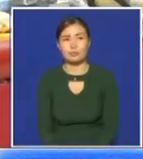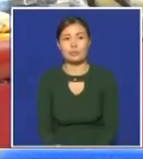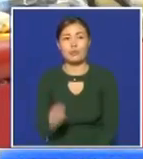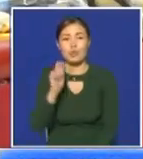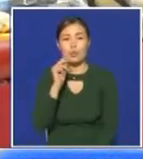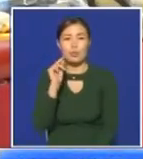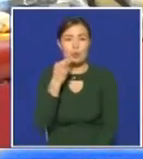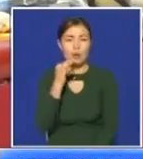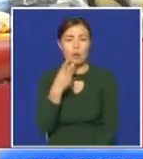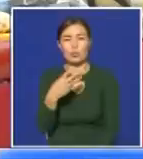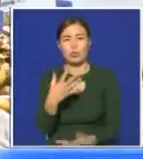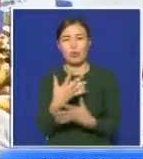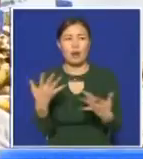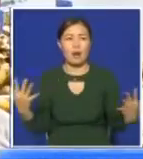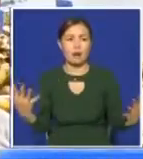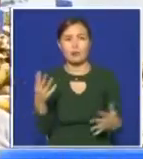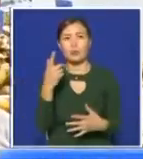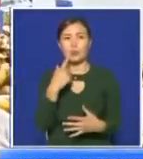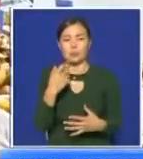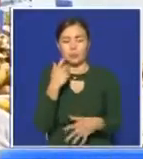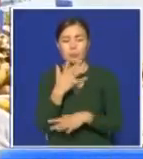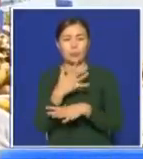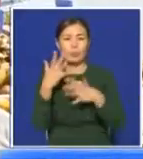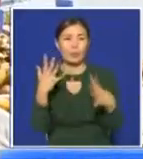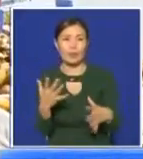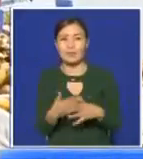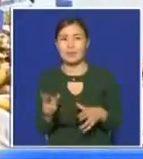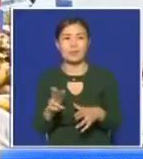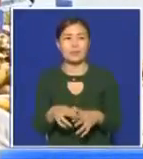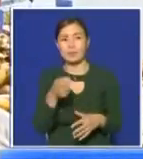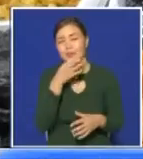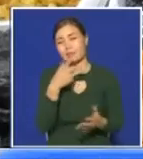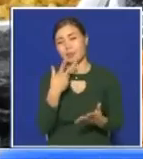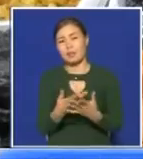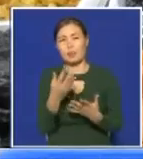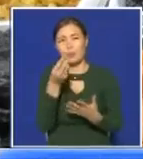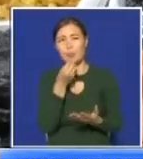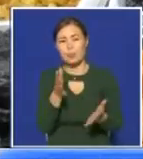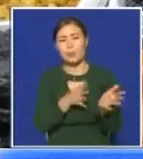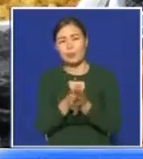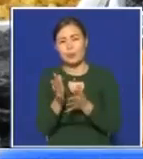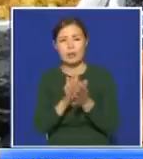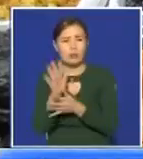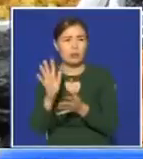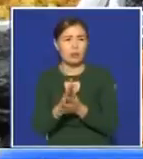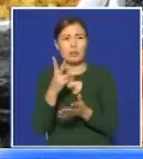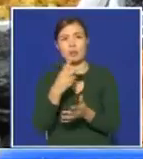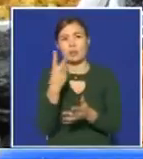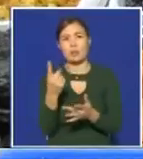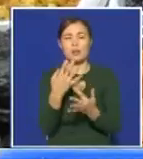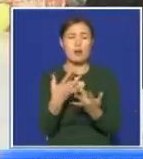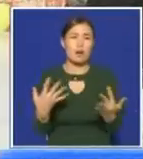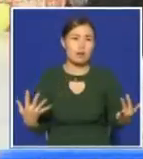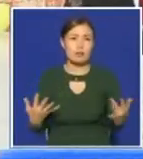Шайдың 30-ға жуық түрі, дәмі тіл үйірер тосаптар, қырым тәттілер мен кептірілген жемістер, дәмдеуіштің 20-ға жуық сорты. Мұның